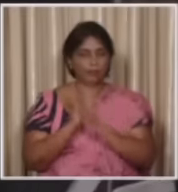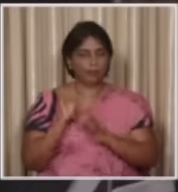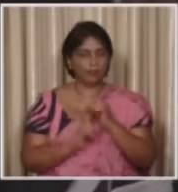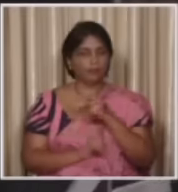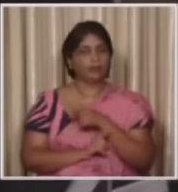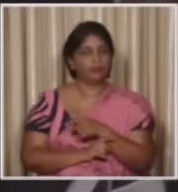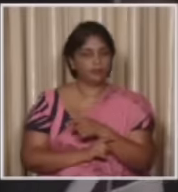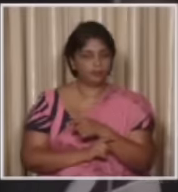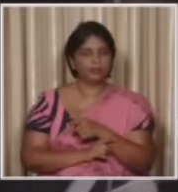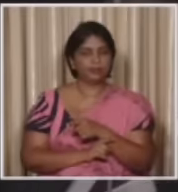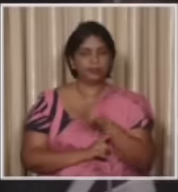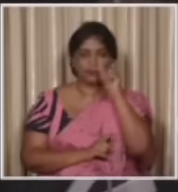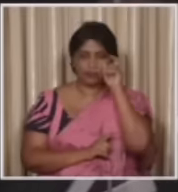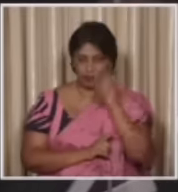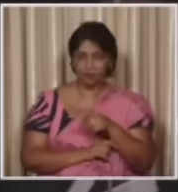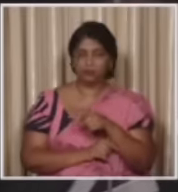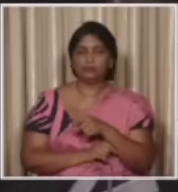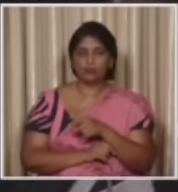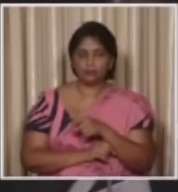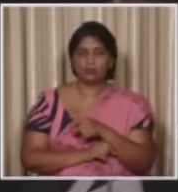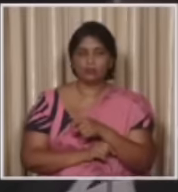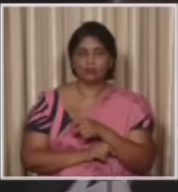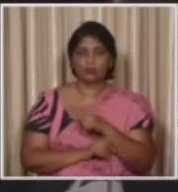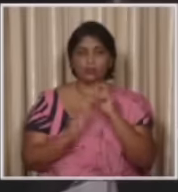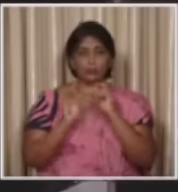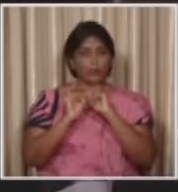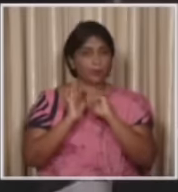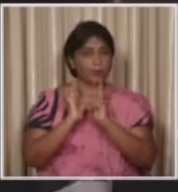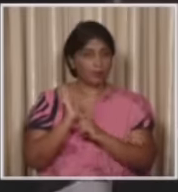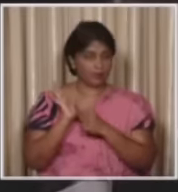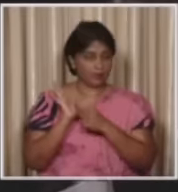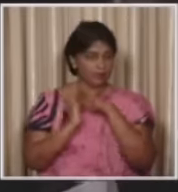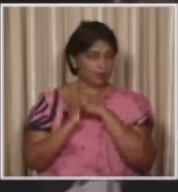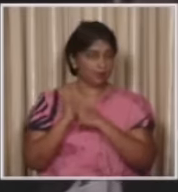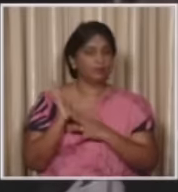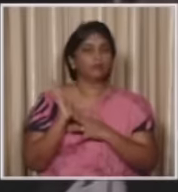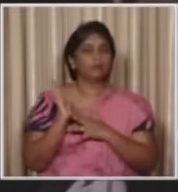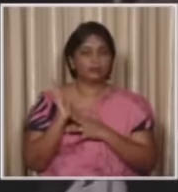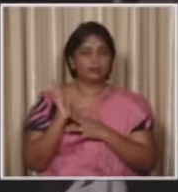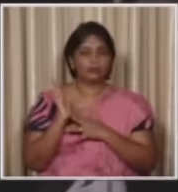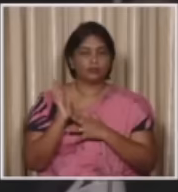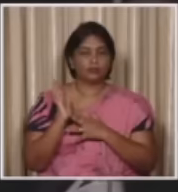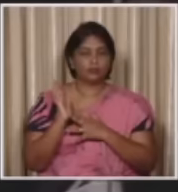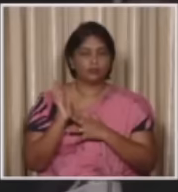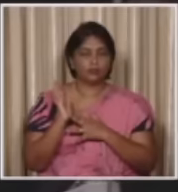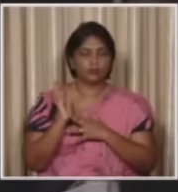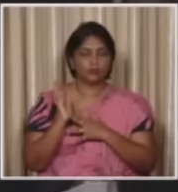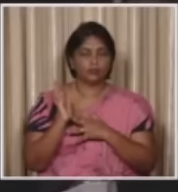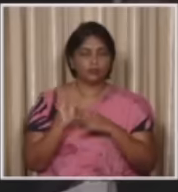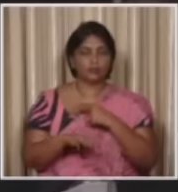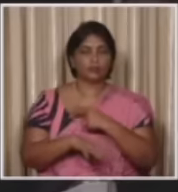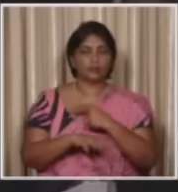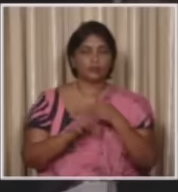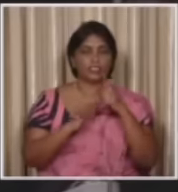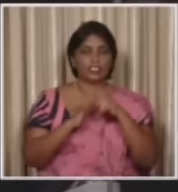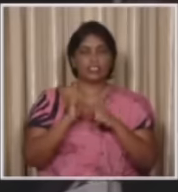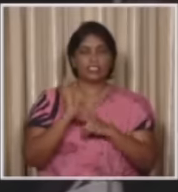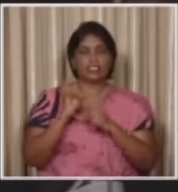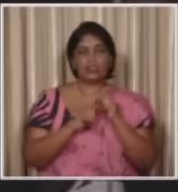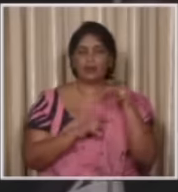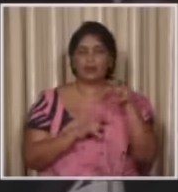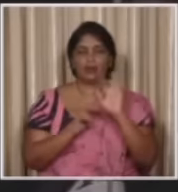ඉන්නවා. ඔබතුමා බලන්න මේක මෙතුමන්ලාගේ ඩ්‍රාෆ්ට් එක. මේක ජනතා මේ ජාතික ජන බලවේගයට මේ ප්‍රශ්නේ එන්නේ නැහැ